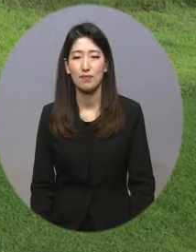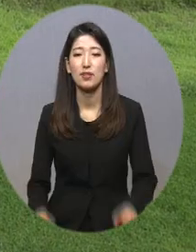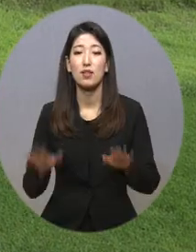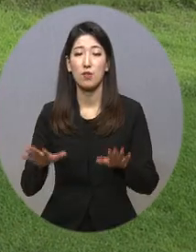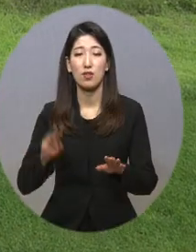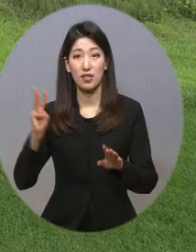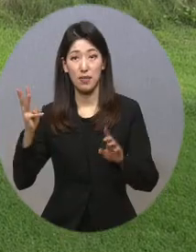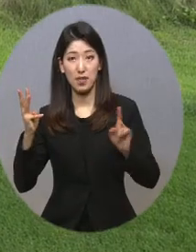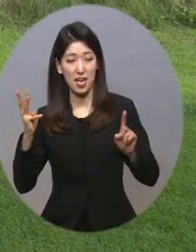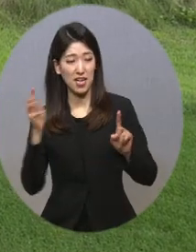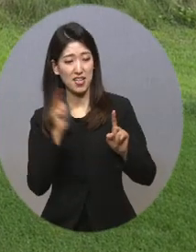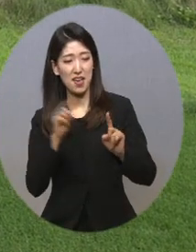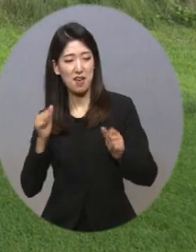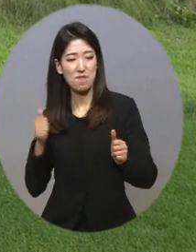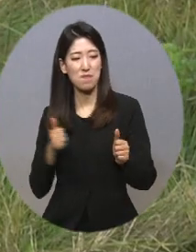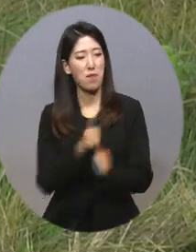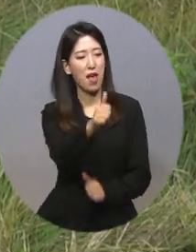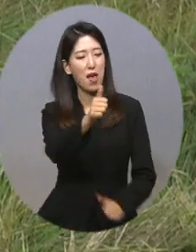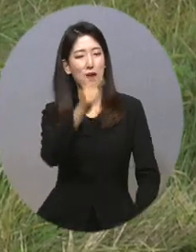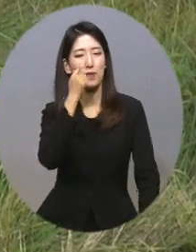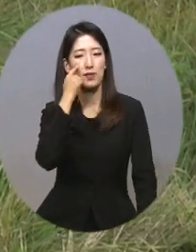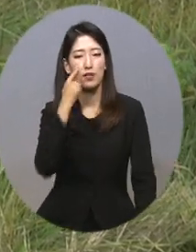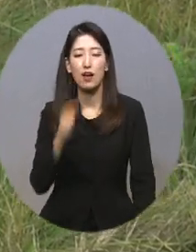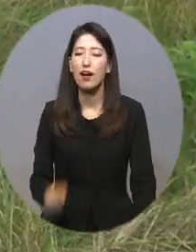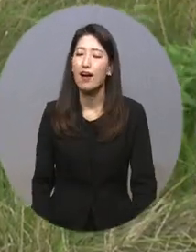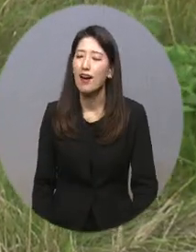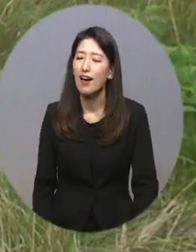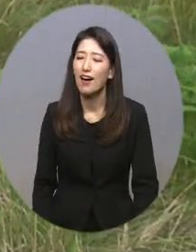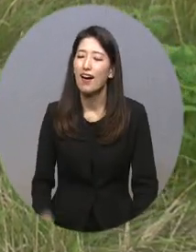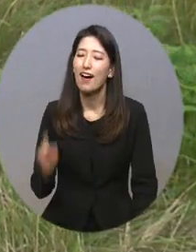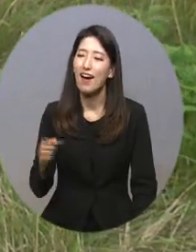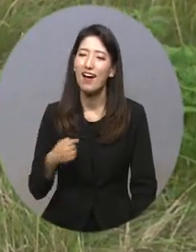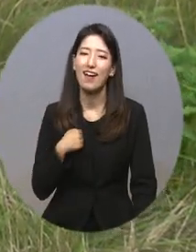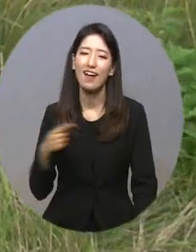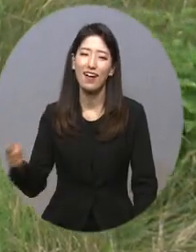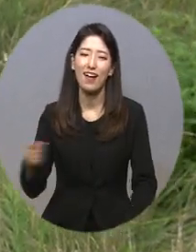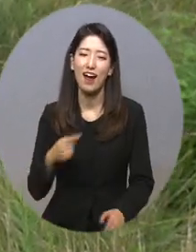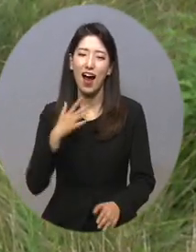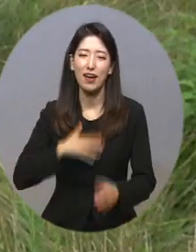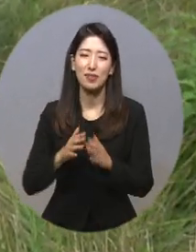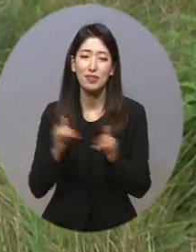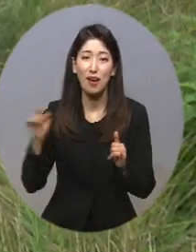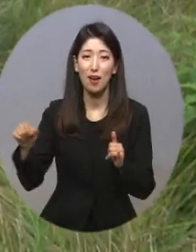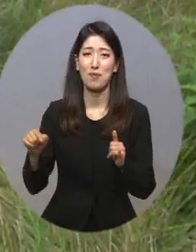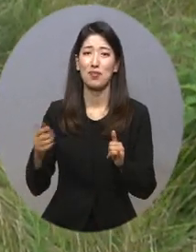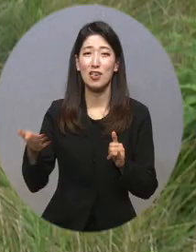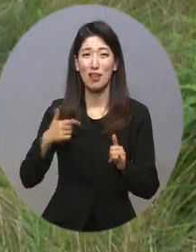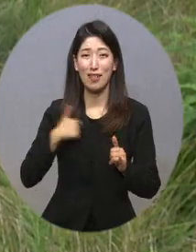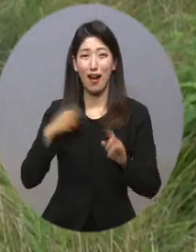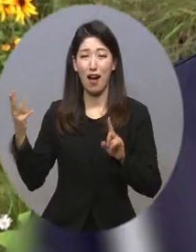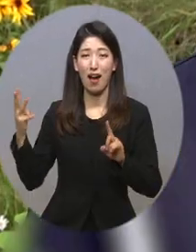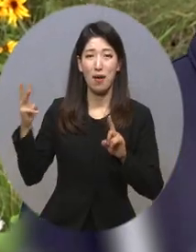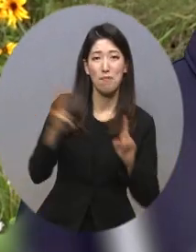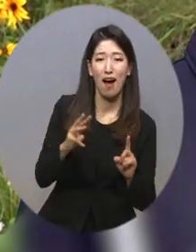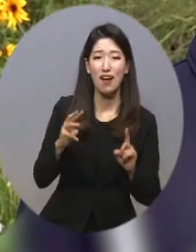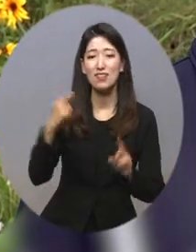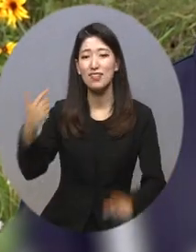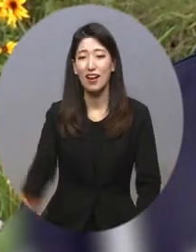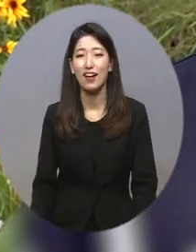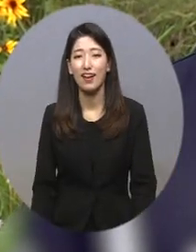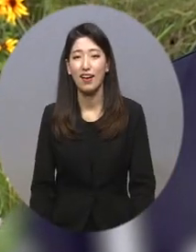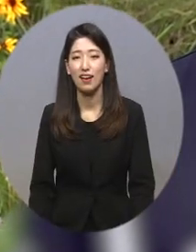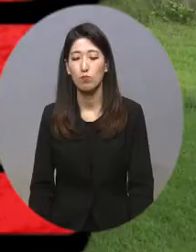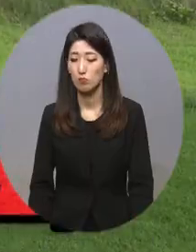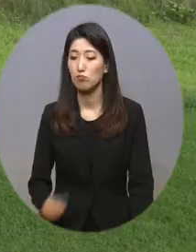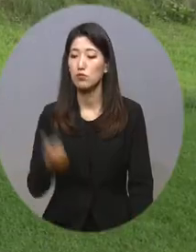하연아를 눌러드리고 그냥 전승으로 가자고. 아 진짜 아니 내 지인들은 어떡해. 진짜 여기 나와가지고 날 망가뜨리냐. 진짜 사람들이 승패 진짜